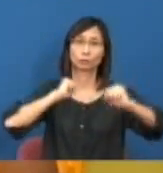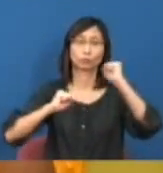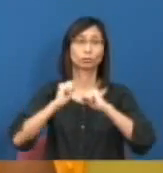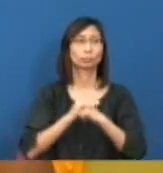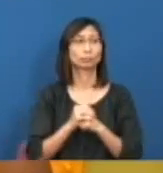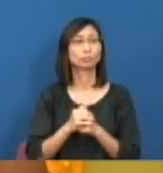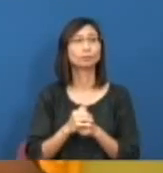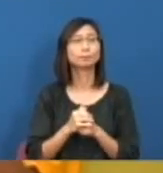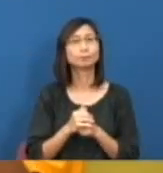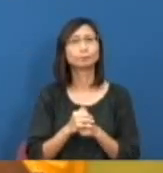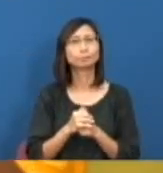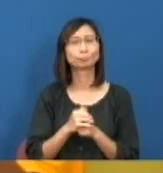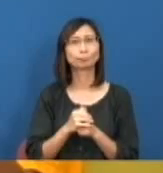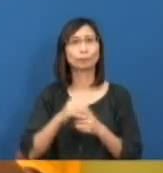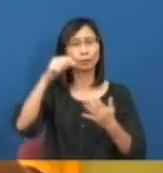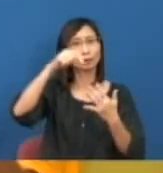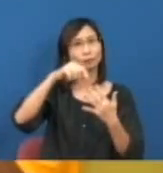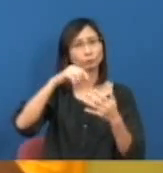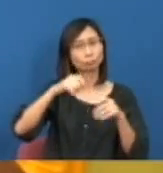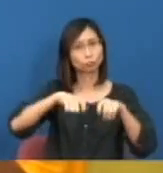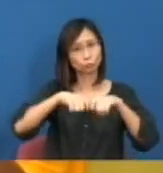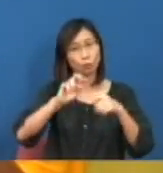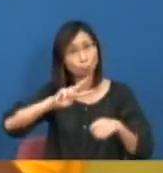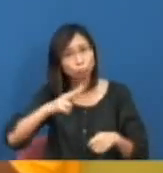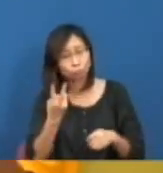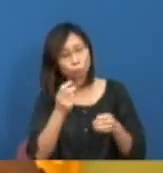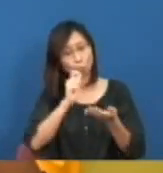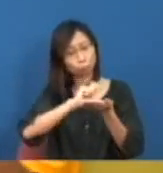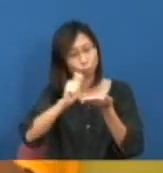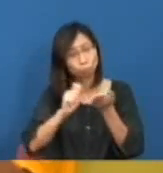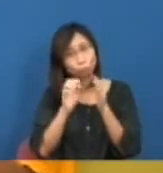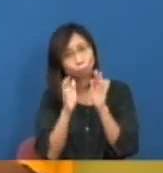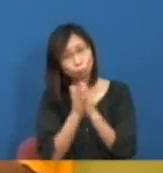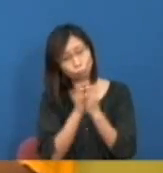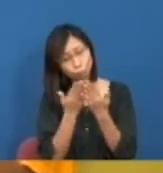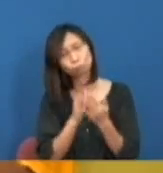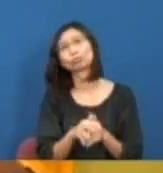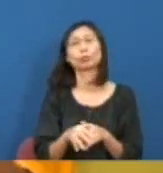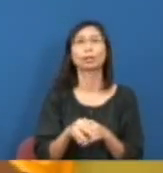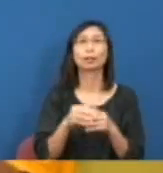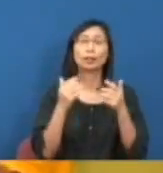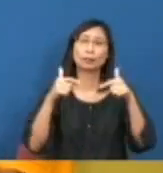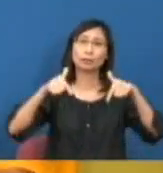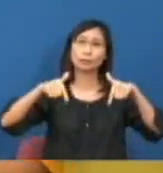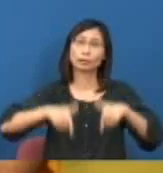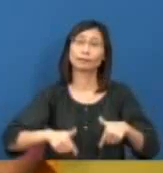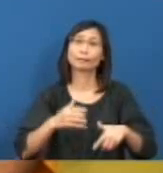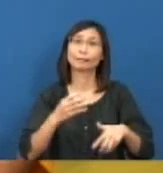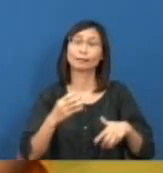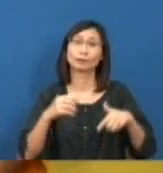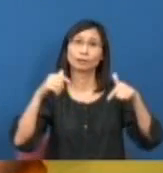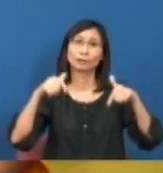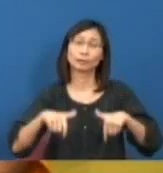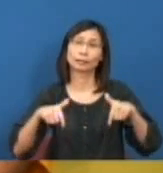係由依一個即係篡改教科書啊、南京大屠殺啊依一啲，咁我諗好大程度上，司徒華本身社會凝聚都係成為